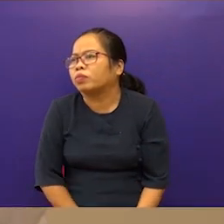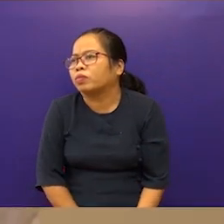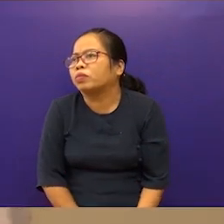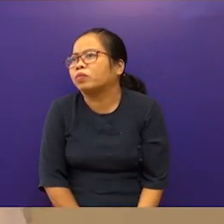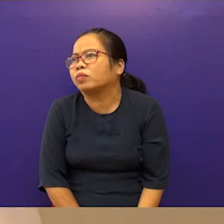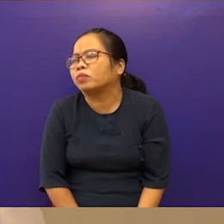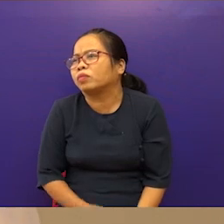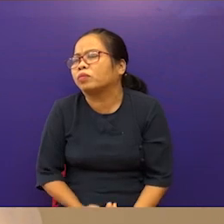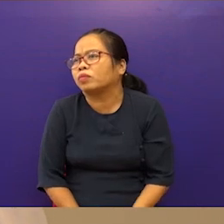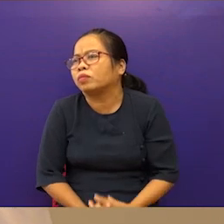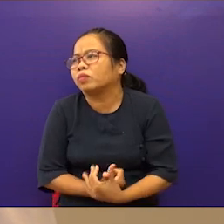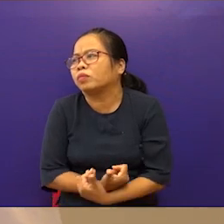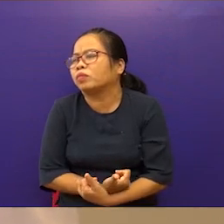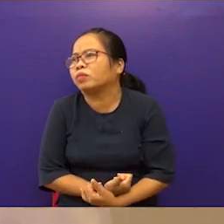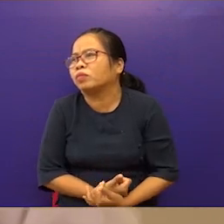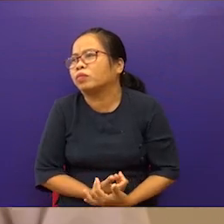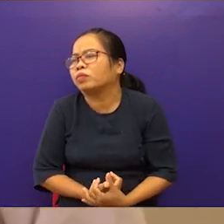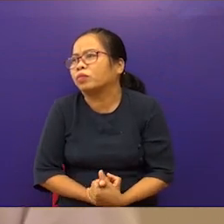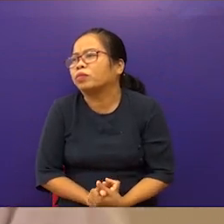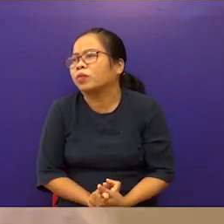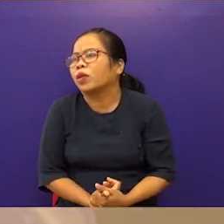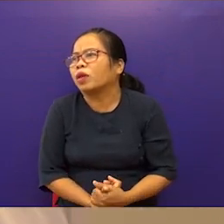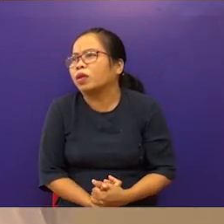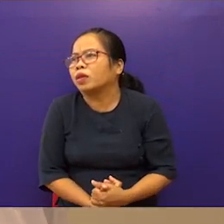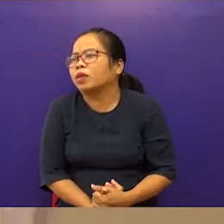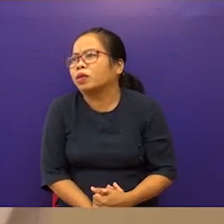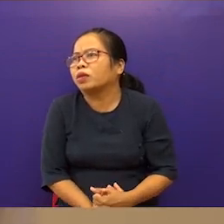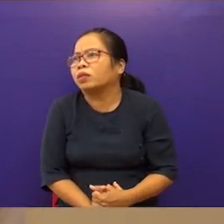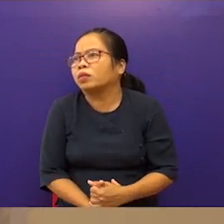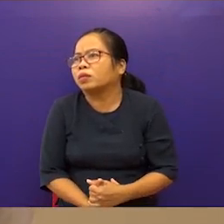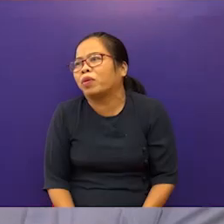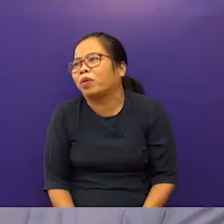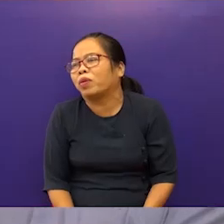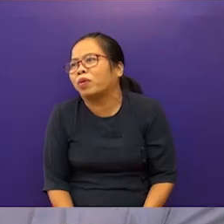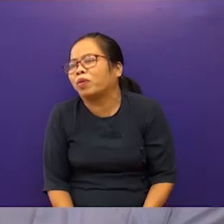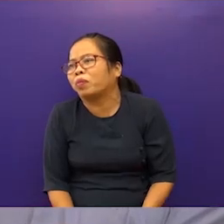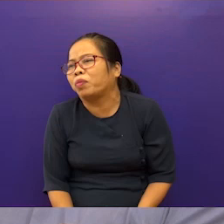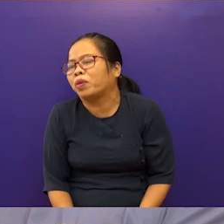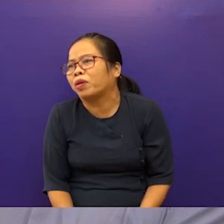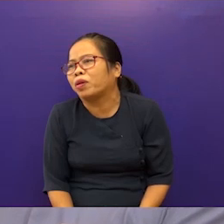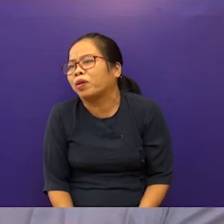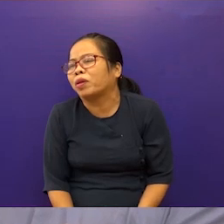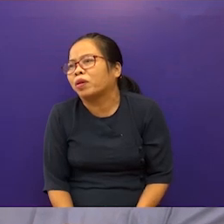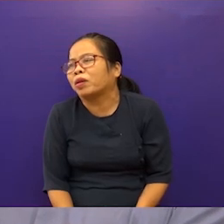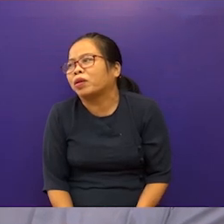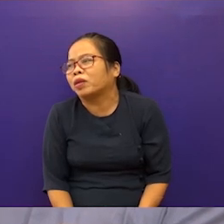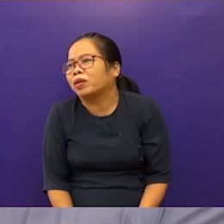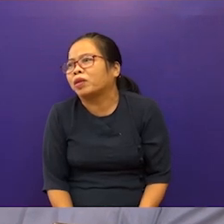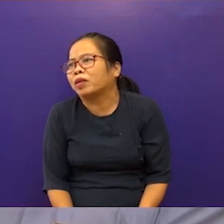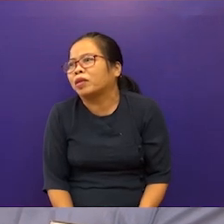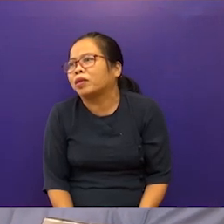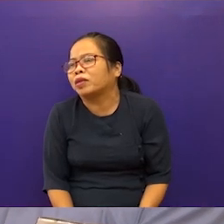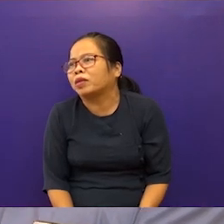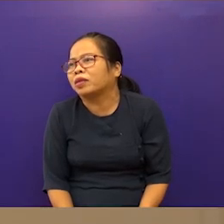ရှားတာပို့ခတ်ပြီးတော့အခွန်ကြတော့ကျွန်တော်တို့ကတားပေးရတဲ့ပုံစံမျိုးတွေကျွန်တော်ကြုံတွေ့နေရလို့ဒါအရင်တော့ဒီမင်းတို့မင်းလက်ထက်ကတော့ဒီလိုခင်းလွ